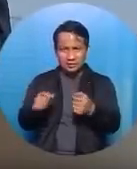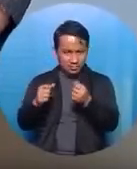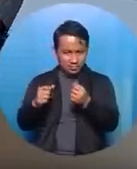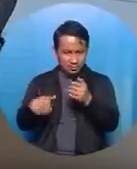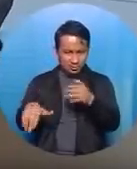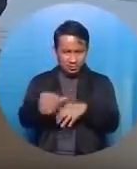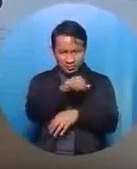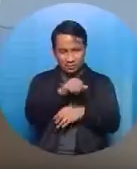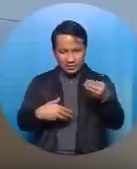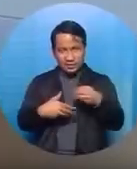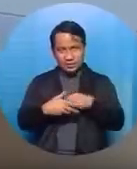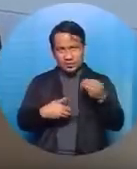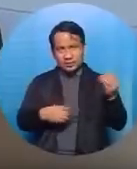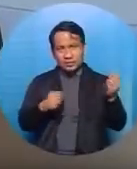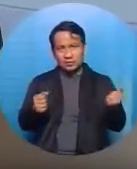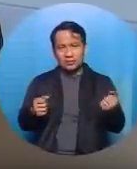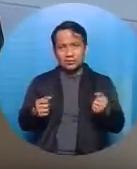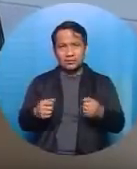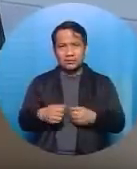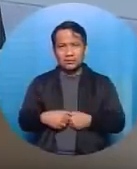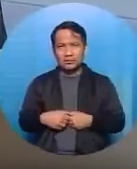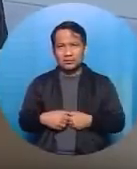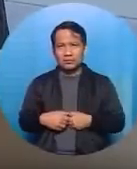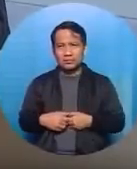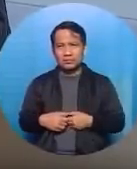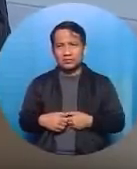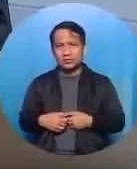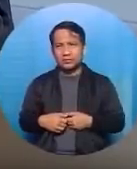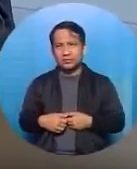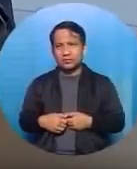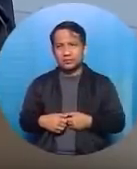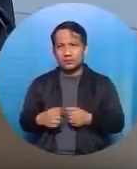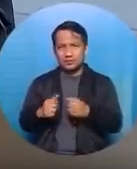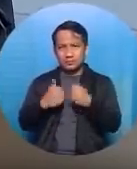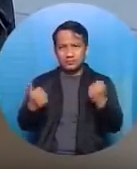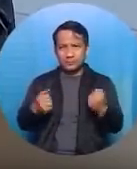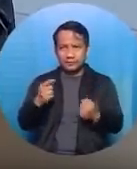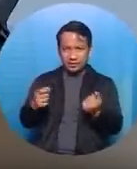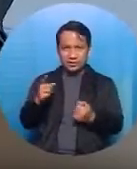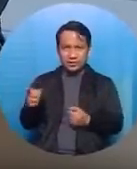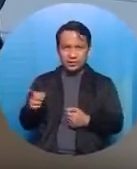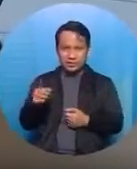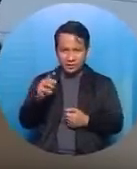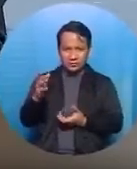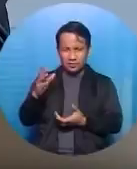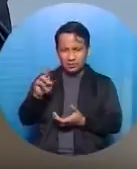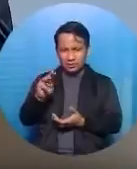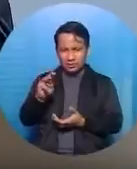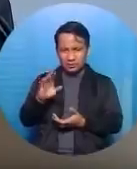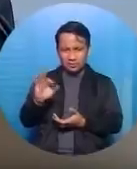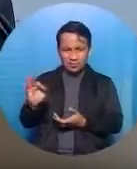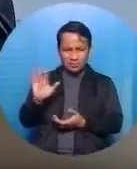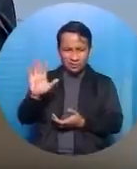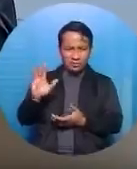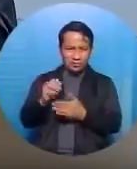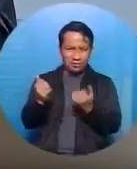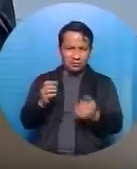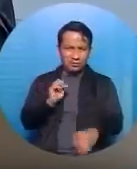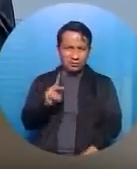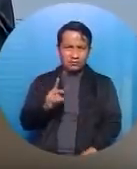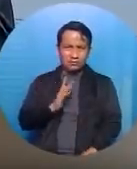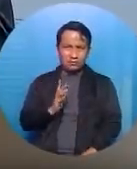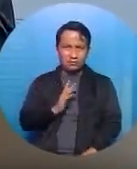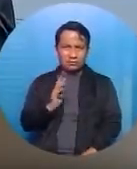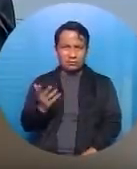biyahe, sa labas siya. Opo, nabiyahe po siya pag may biyahe lang din naman po. Kumusta naman po si Malpi? Okay naman po siya. Okay naman